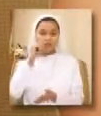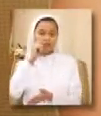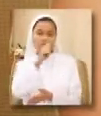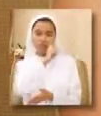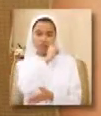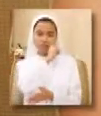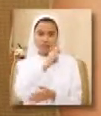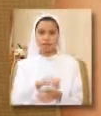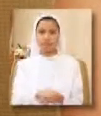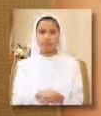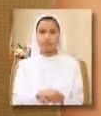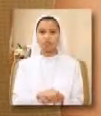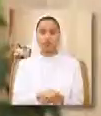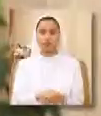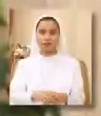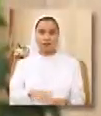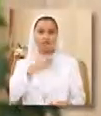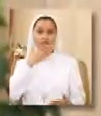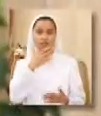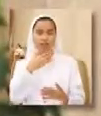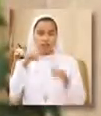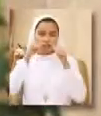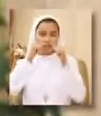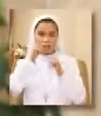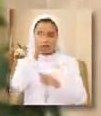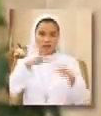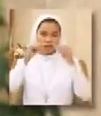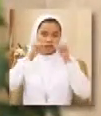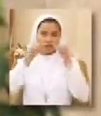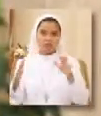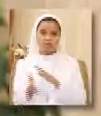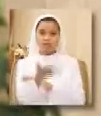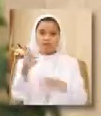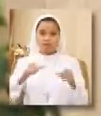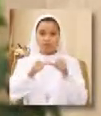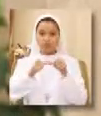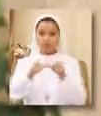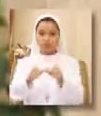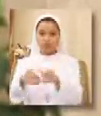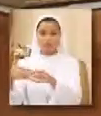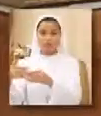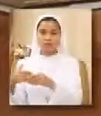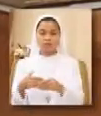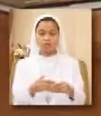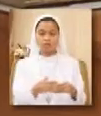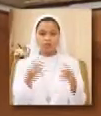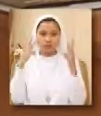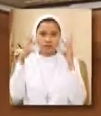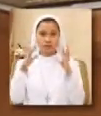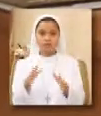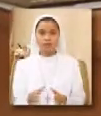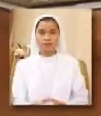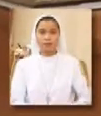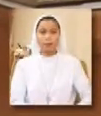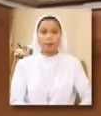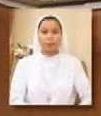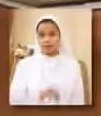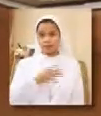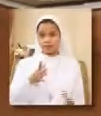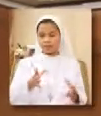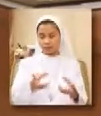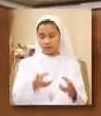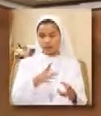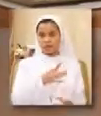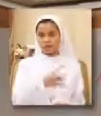indong padagos na pag-antabay. I would like to say a word of thanks to Archbishop for inviting me here